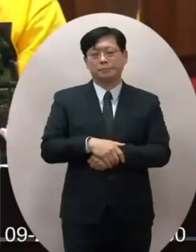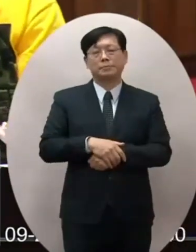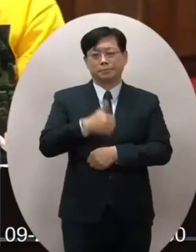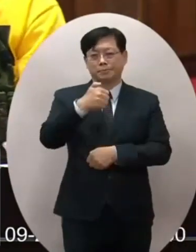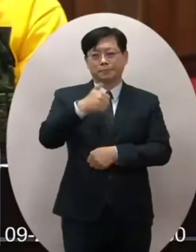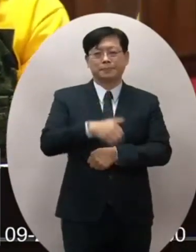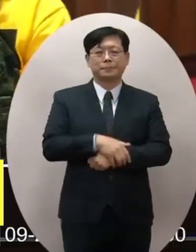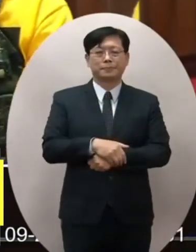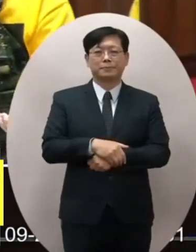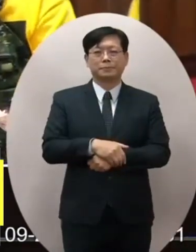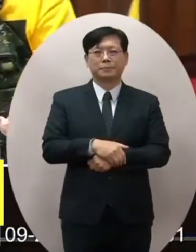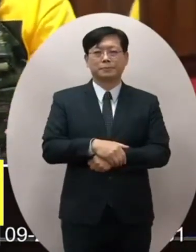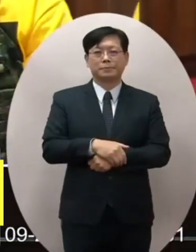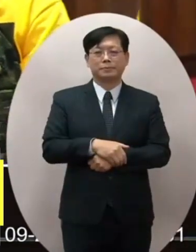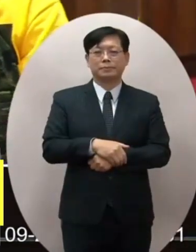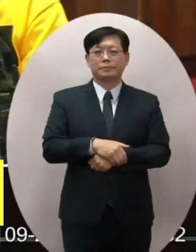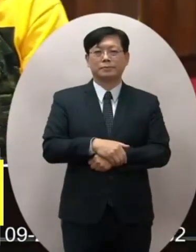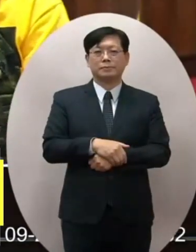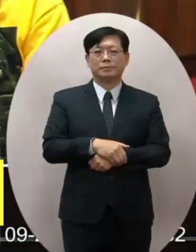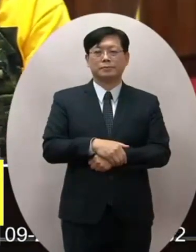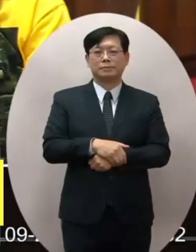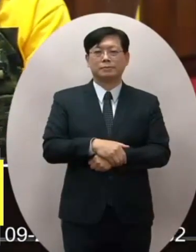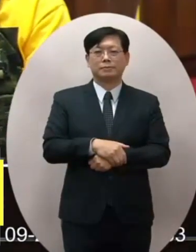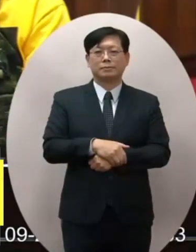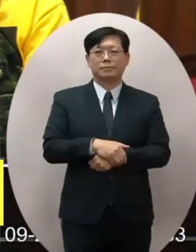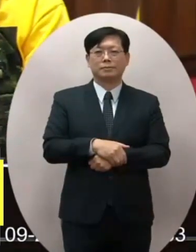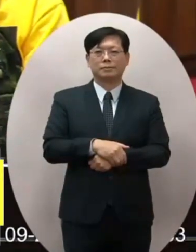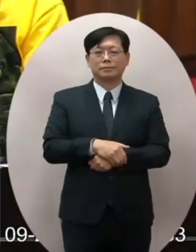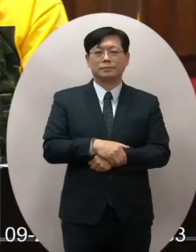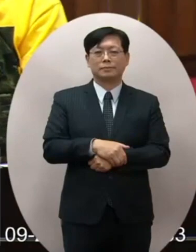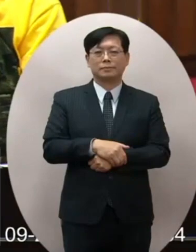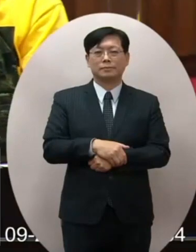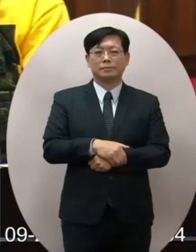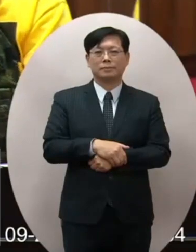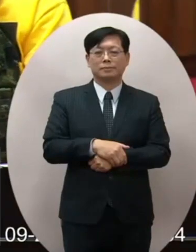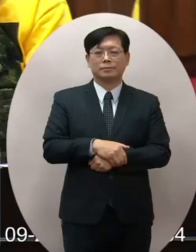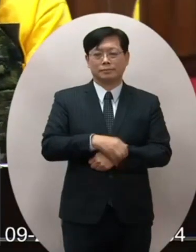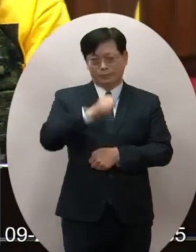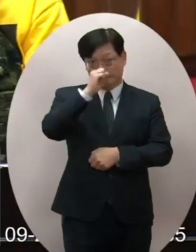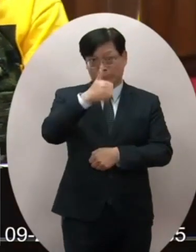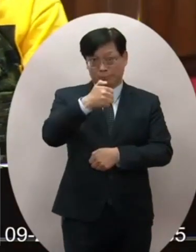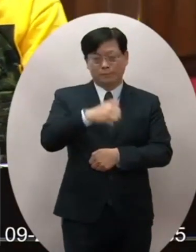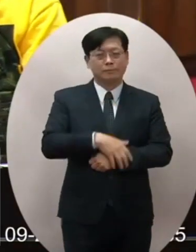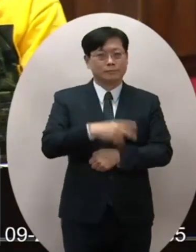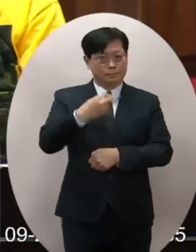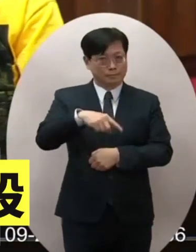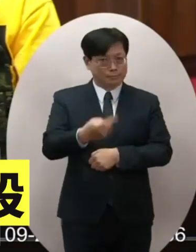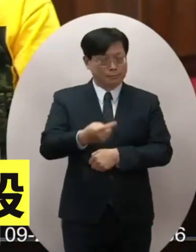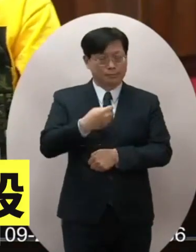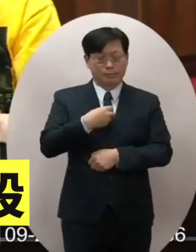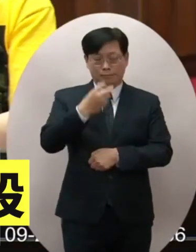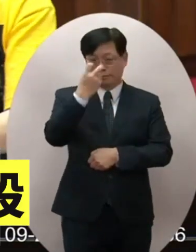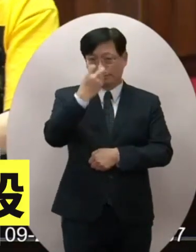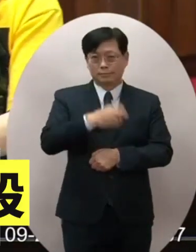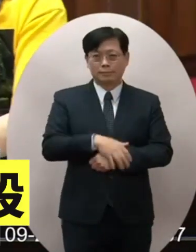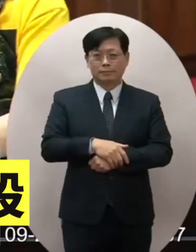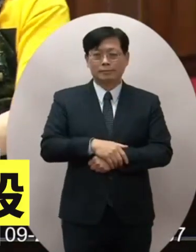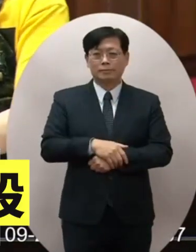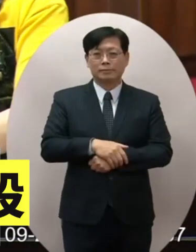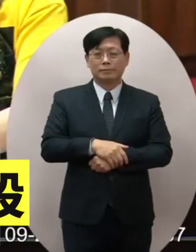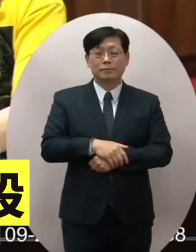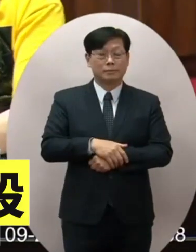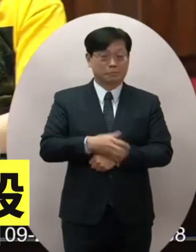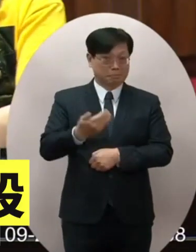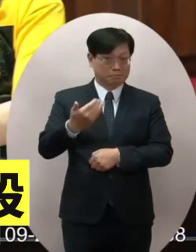子。 谢谢。那我们 但从结果看，也不是这样啊。 好，谢谢。那我们再来看哈，就是